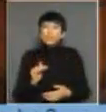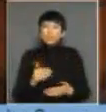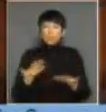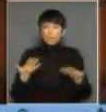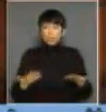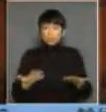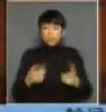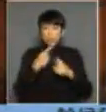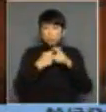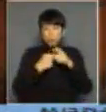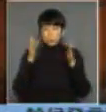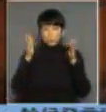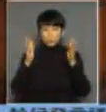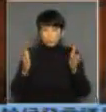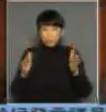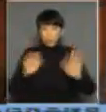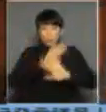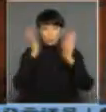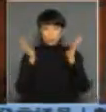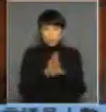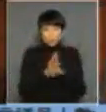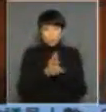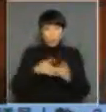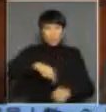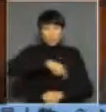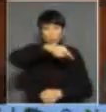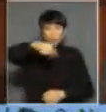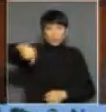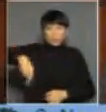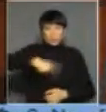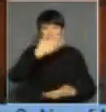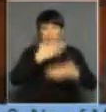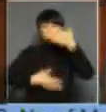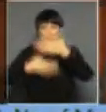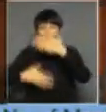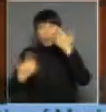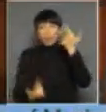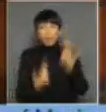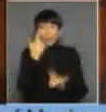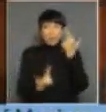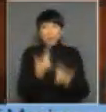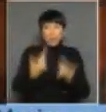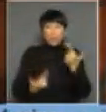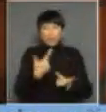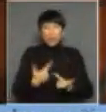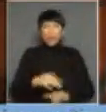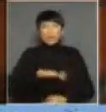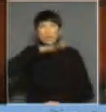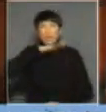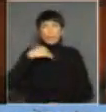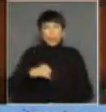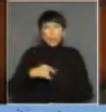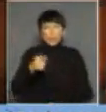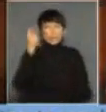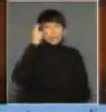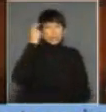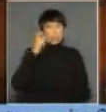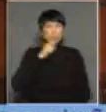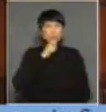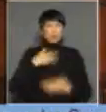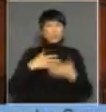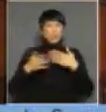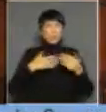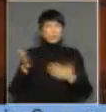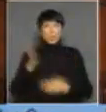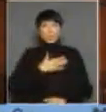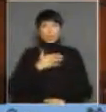就係整個地產係會有翻天覆地嘅變化？你係等唔切咧？淨係你知道有咩事會發生？是會準備有人加